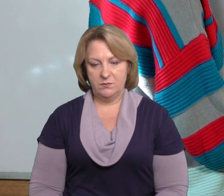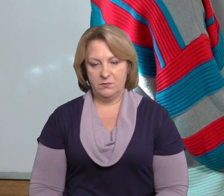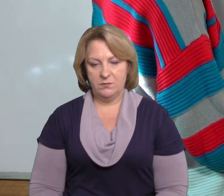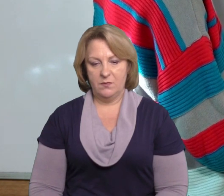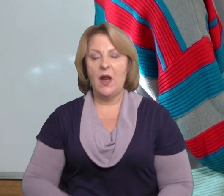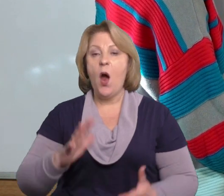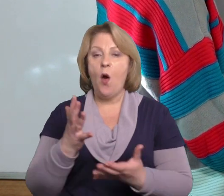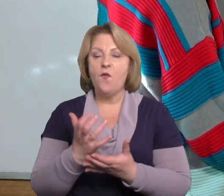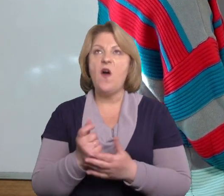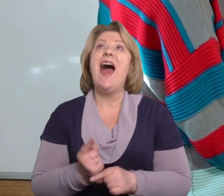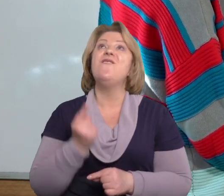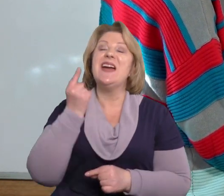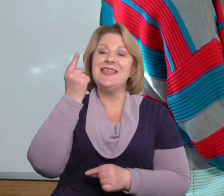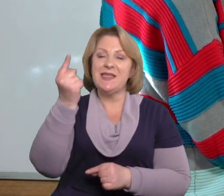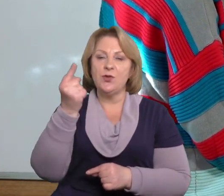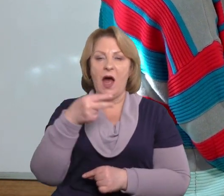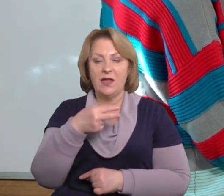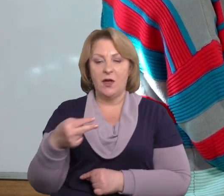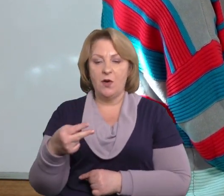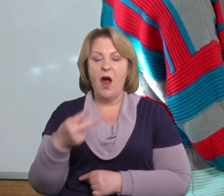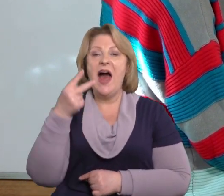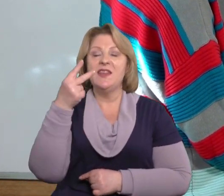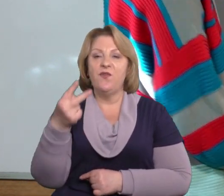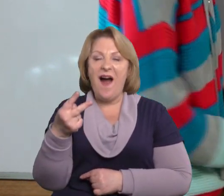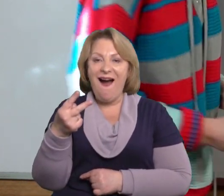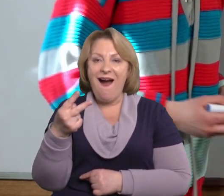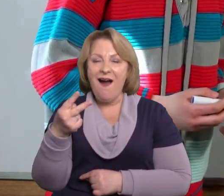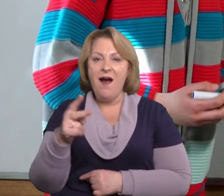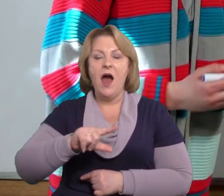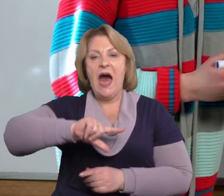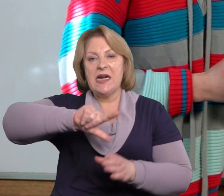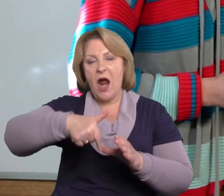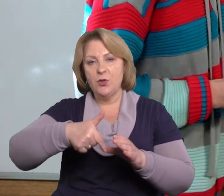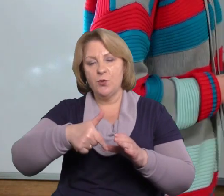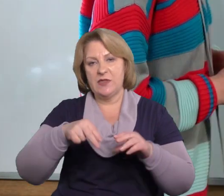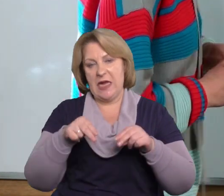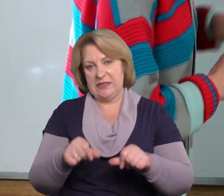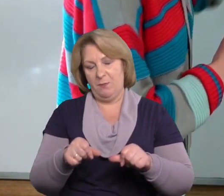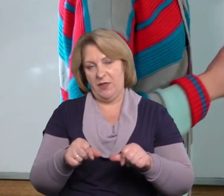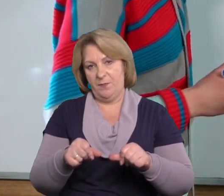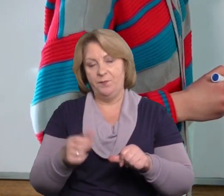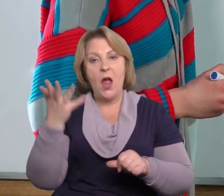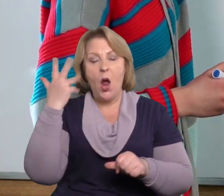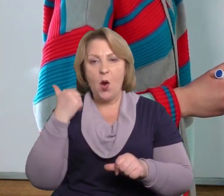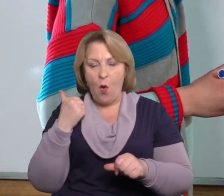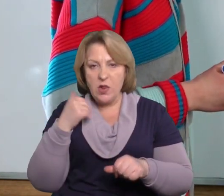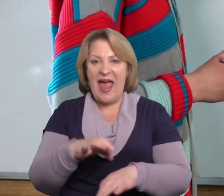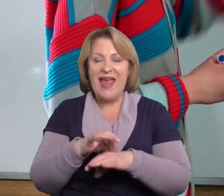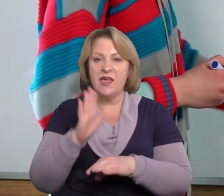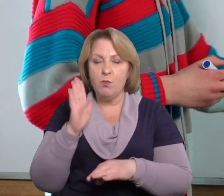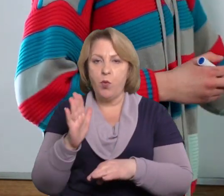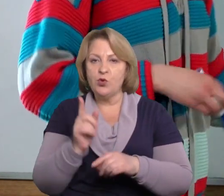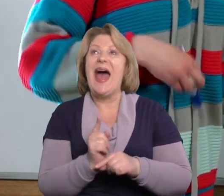висота дорівнює 2 радіусу Землі. Отже, коли тіло буде на висоті,